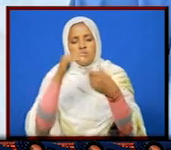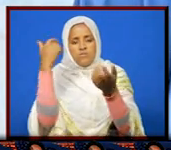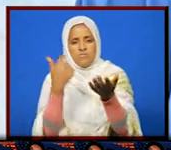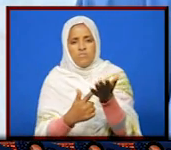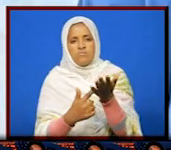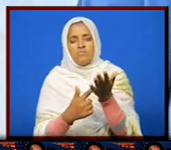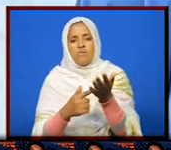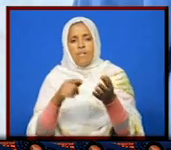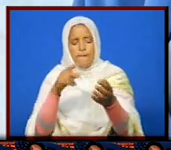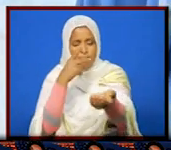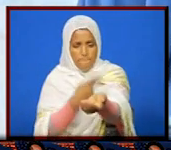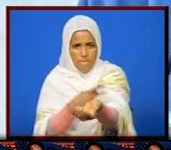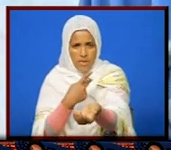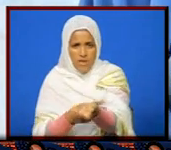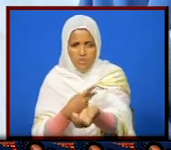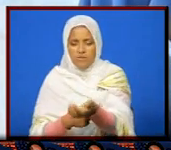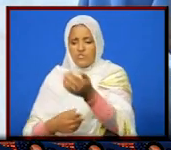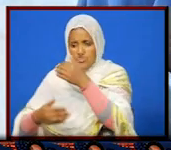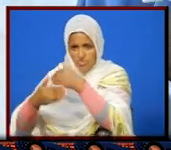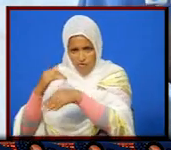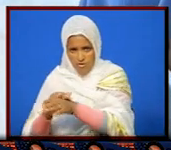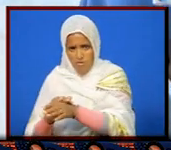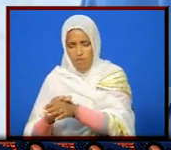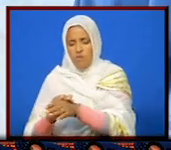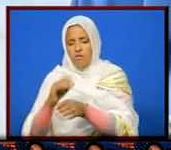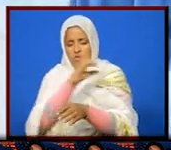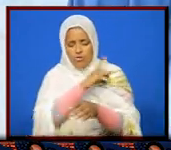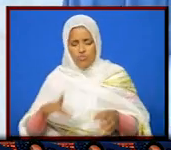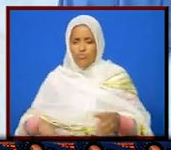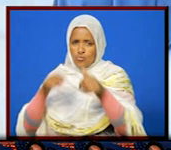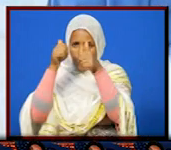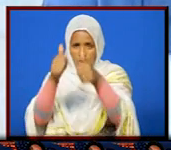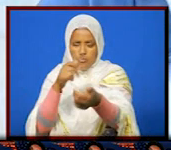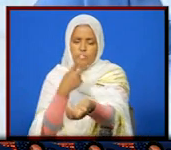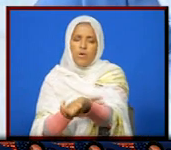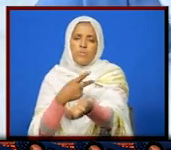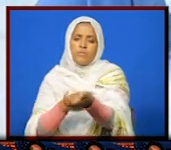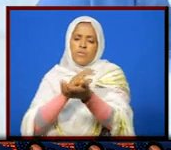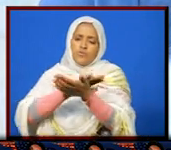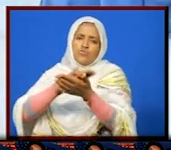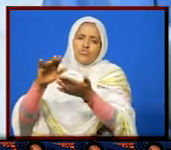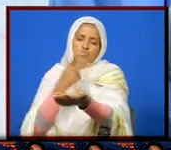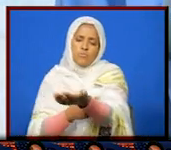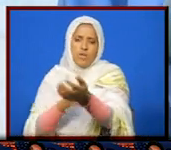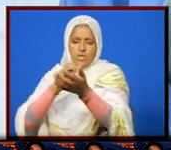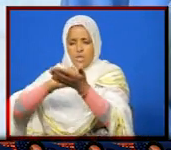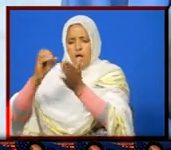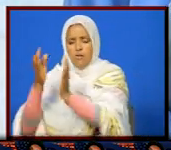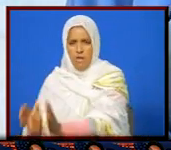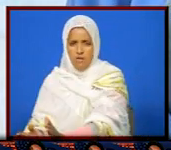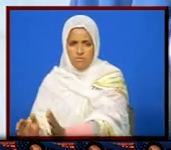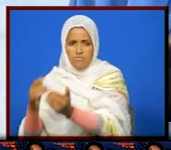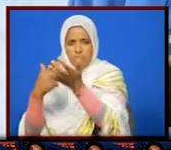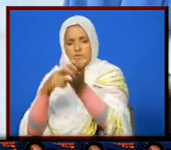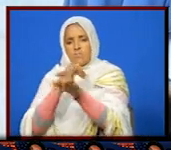አትሸፍንም። በጎች አፍረተ ስጋቸውን ይሸፍናሉ። ክርስቶስ ራሱ በማን ነው የተመሰለው? በበጉ